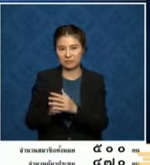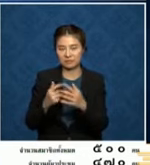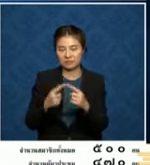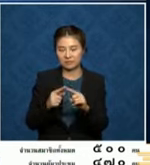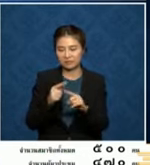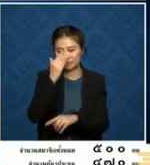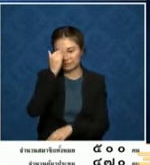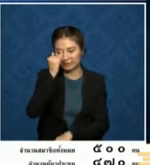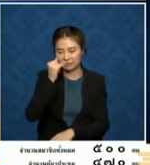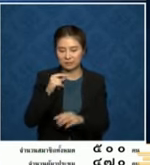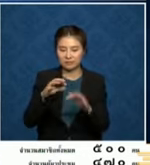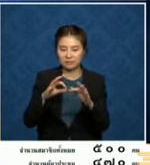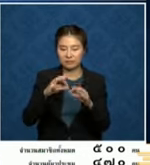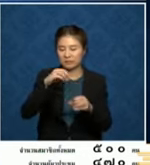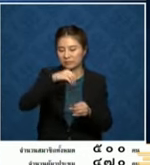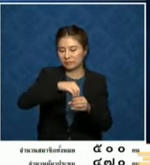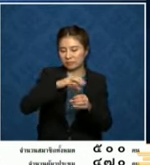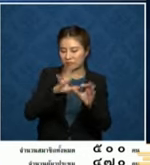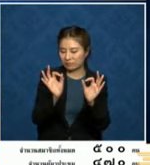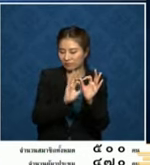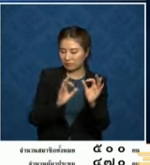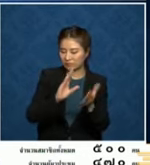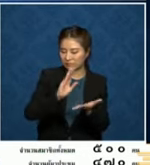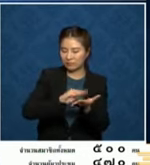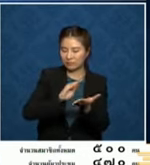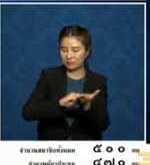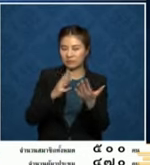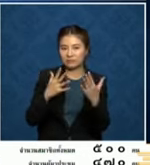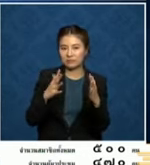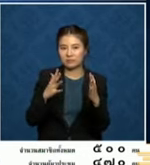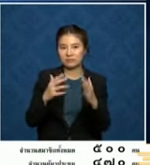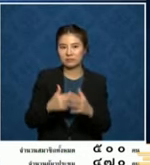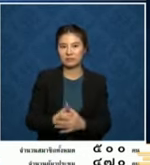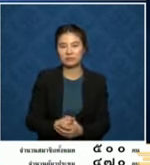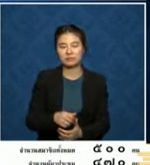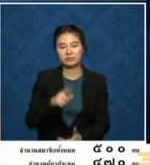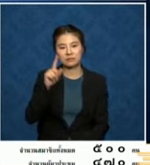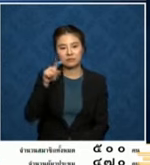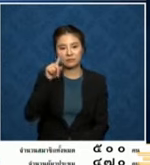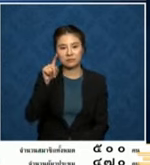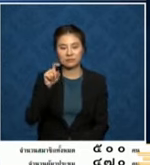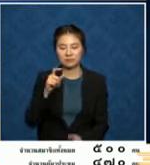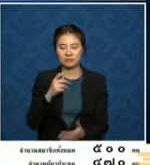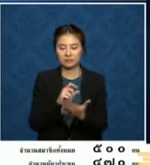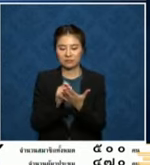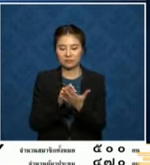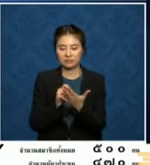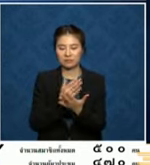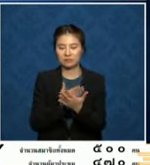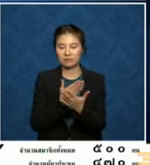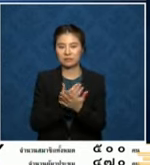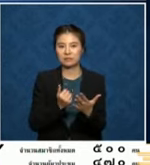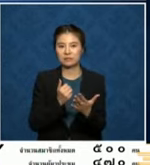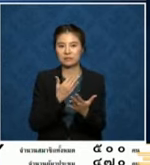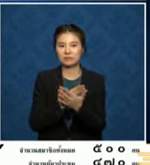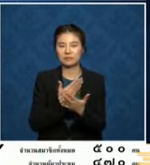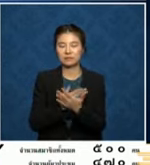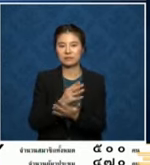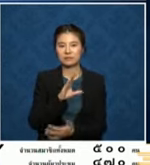ำไมไม่ปรากฏในเอกสารงบประมาณที่ส่งเข้ามาอันนี้แม้เงินจะ 500,000 เนี่ย